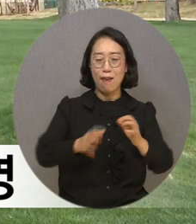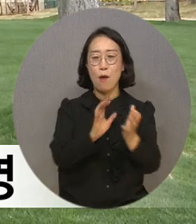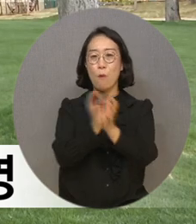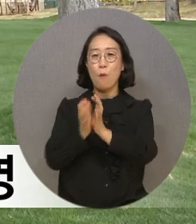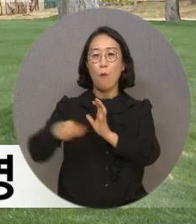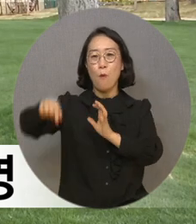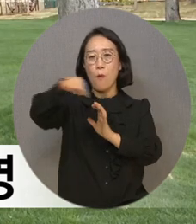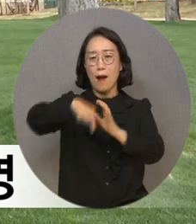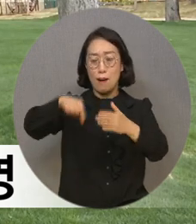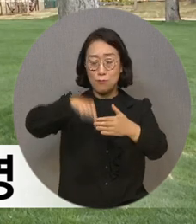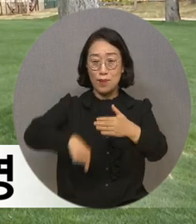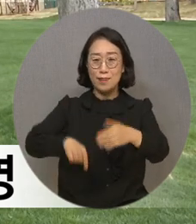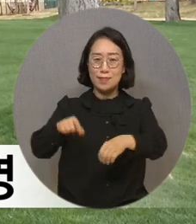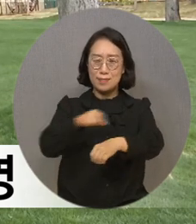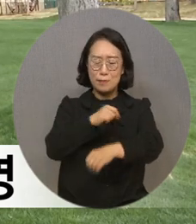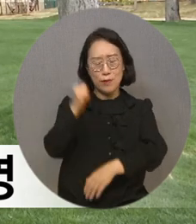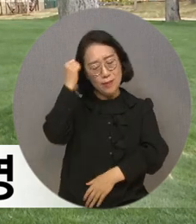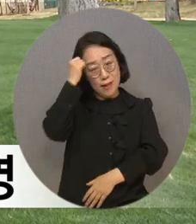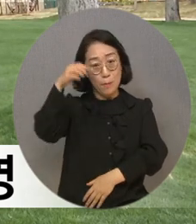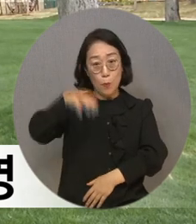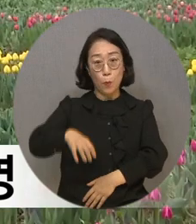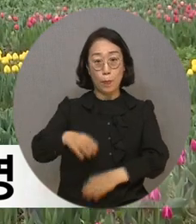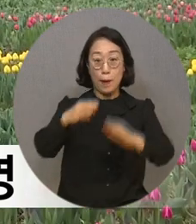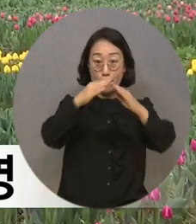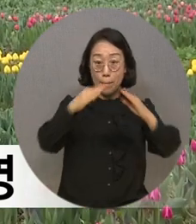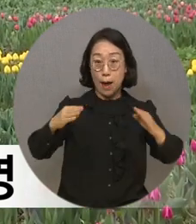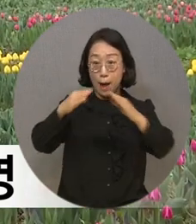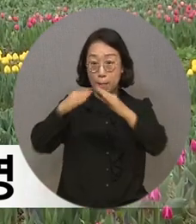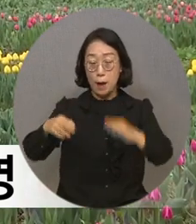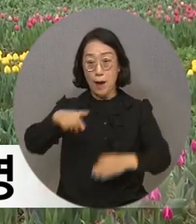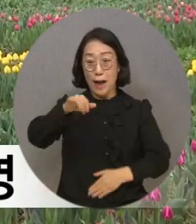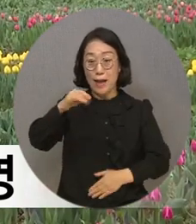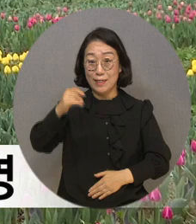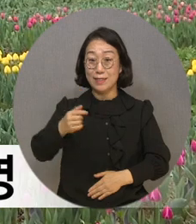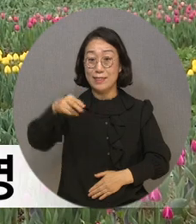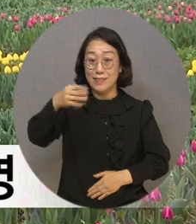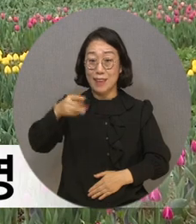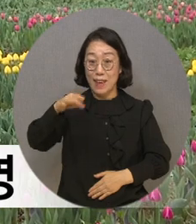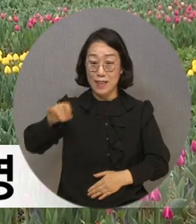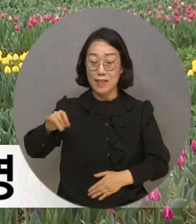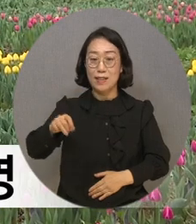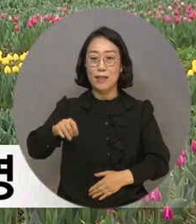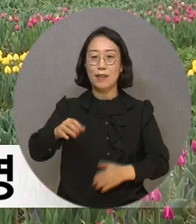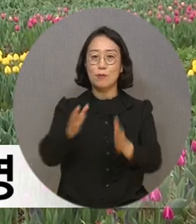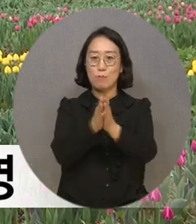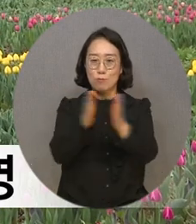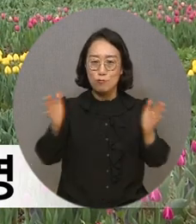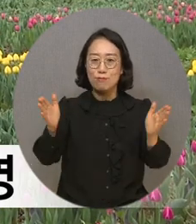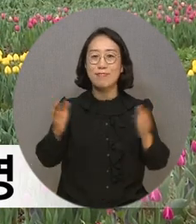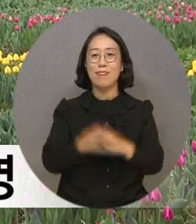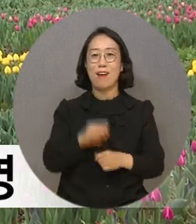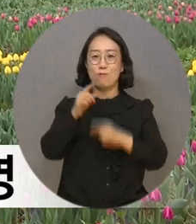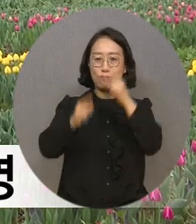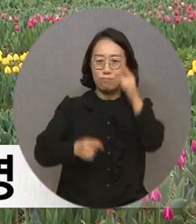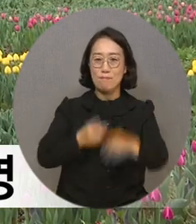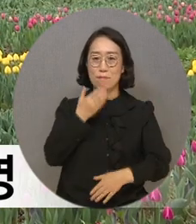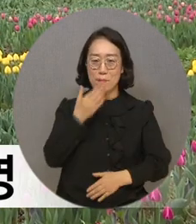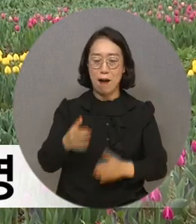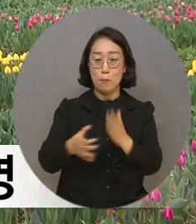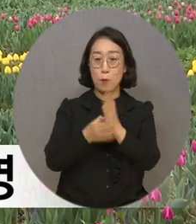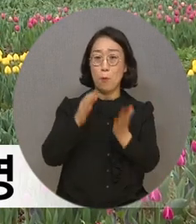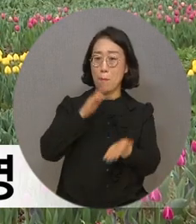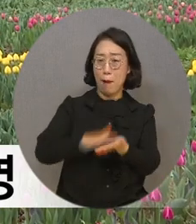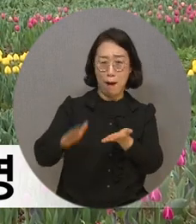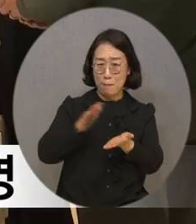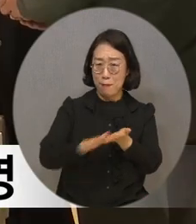둘러싸여 특별한 하룻밤을 보낼 수 있는 숙박시설 가든스테이 신랑계가 운영돼 큰 호응을 얻으며 연일 매진되고